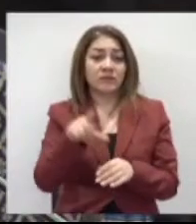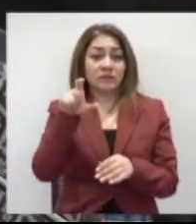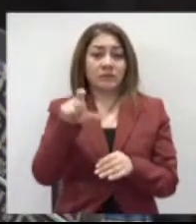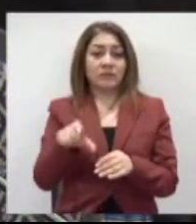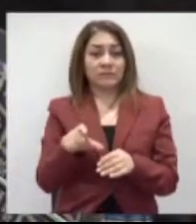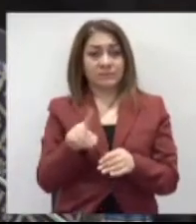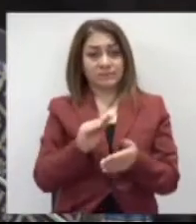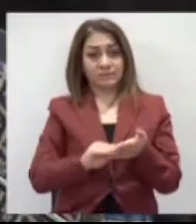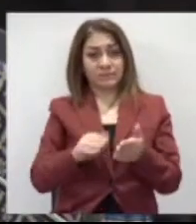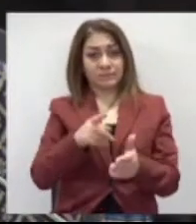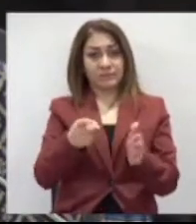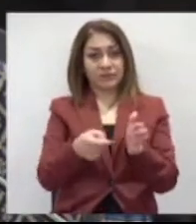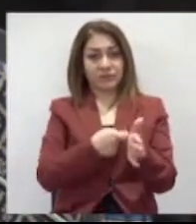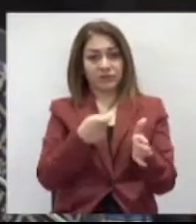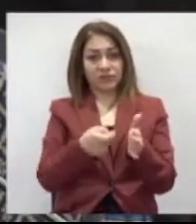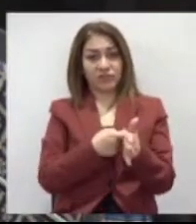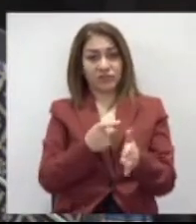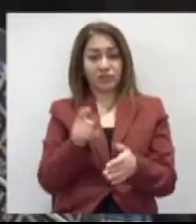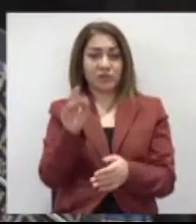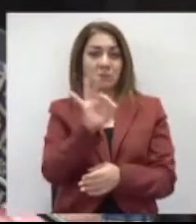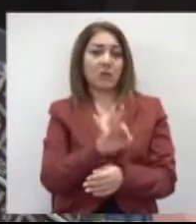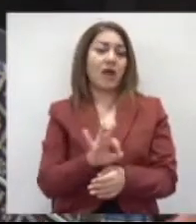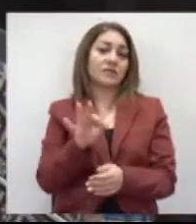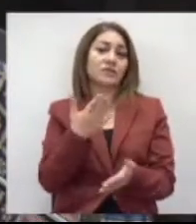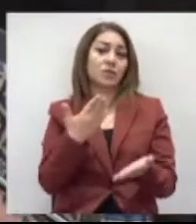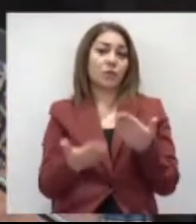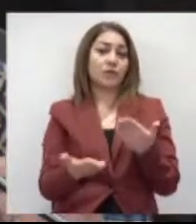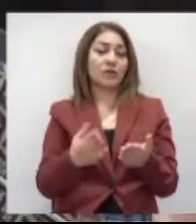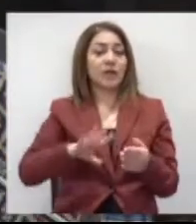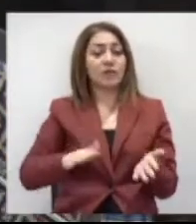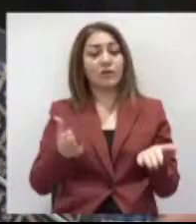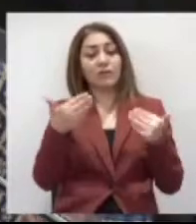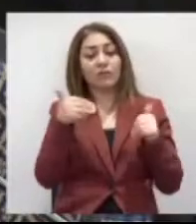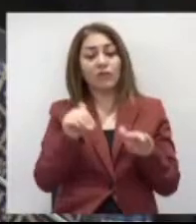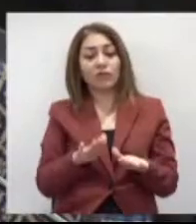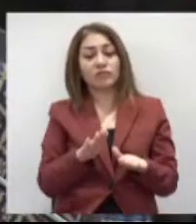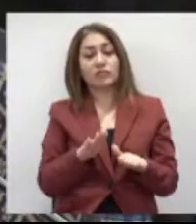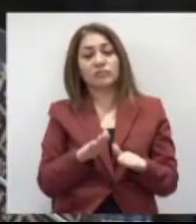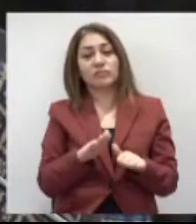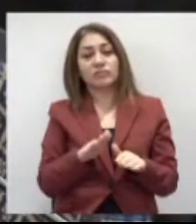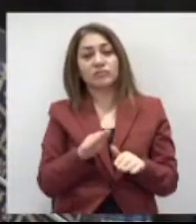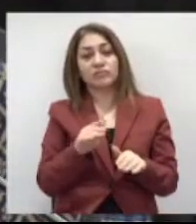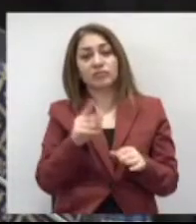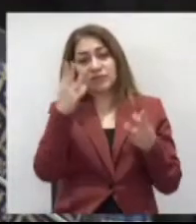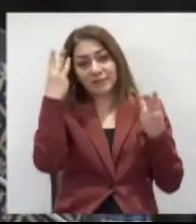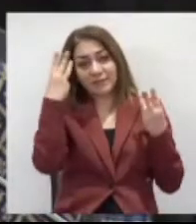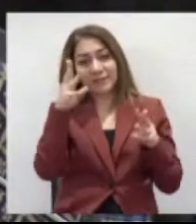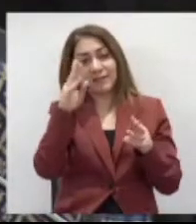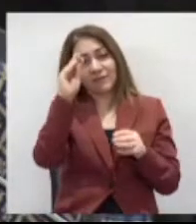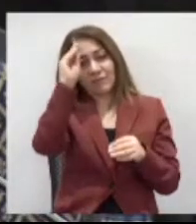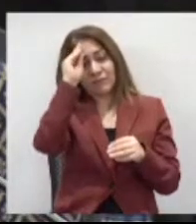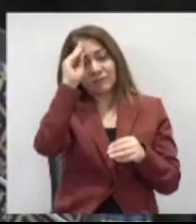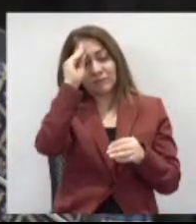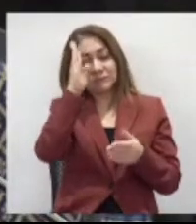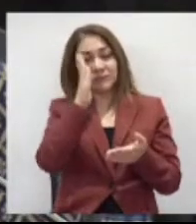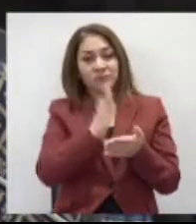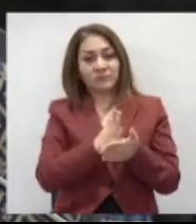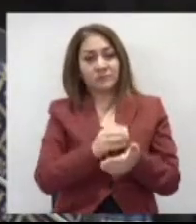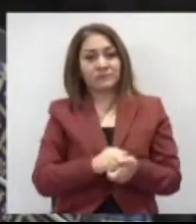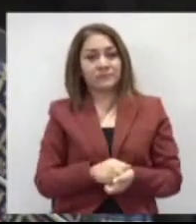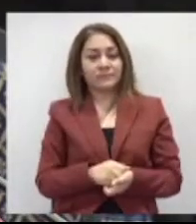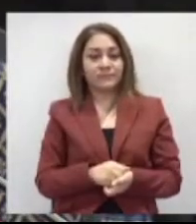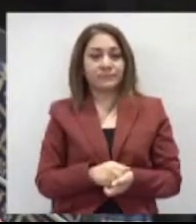հատված առանձնացնել այդ մարմինների համար, հետո որոշել, թե կառուցվածքային տեսանկյունից ինչ տեսակետ ունենք այդ հարցի հետ